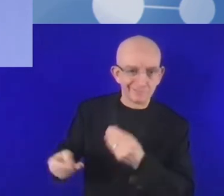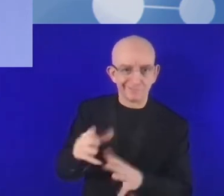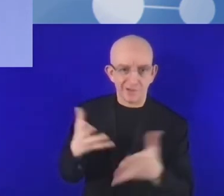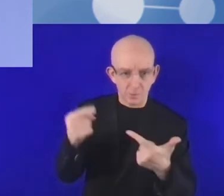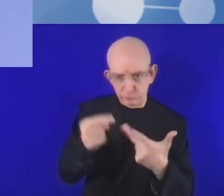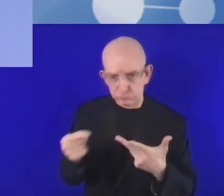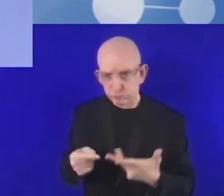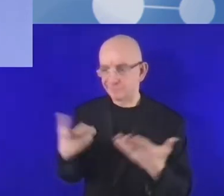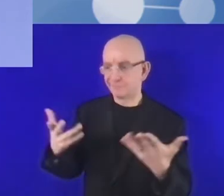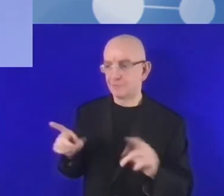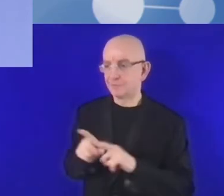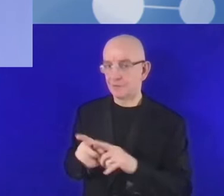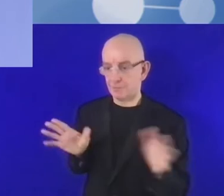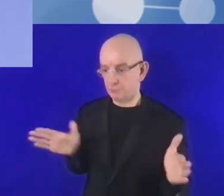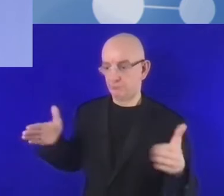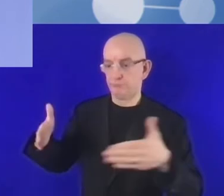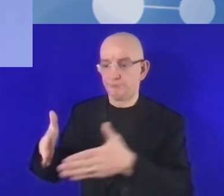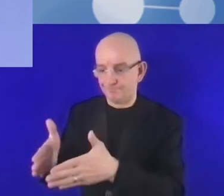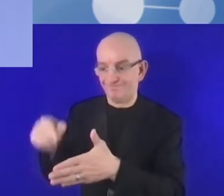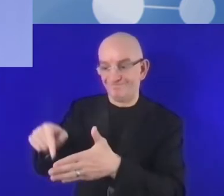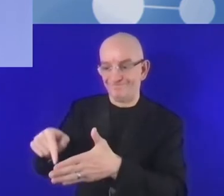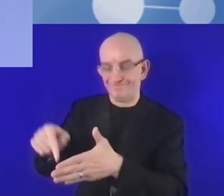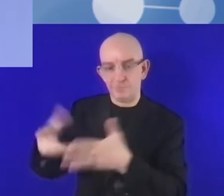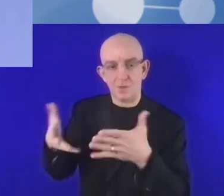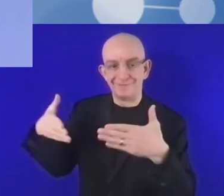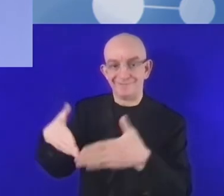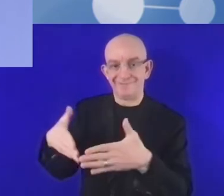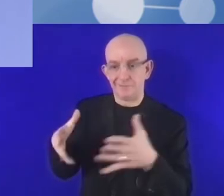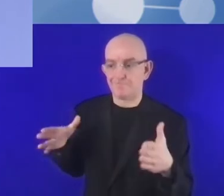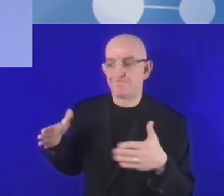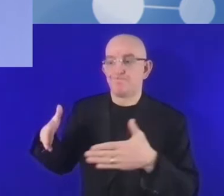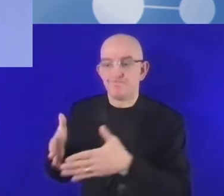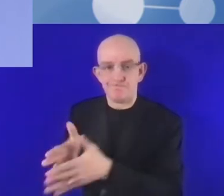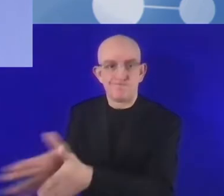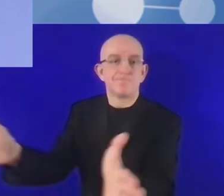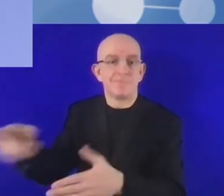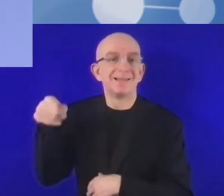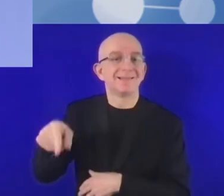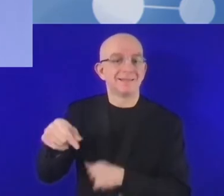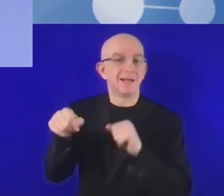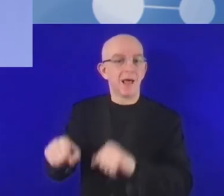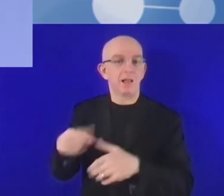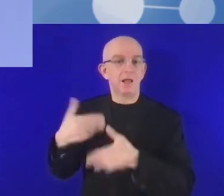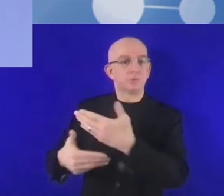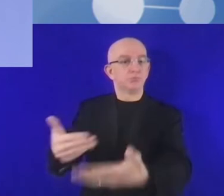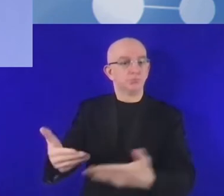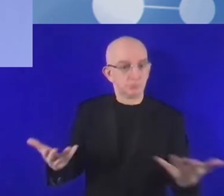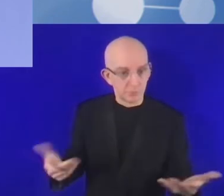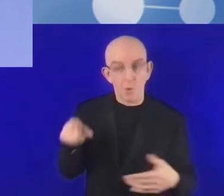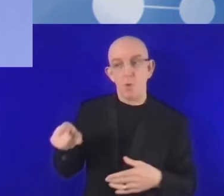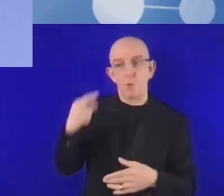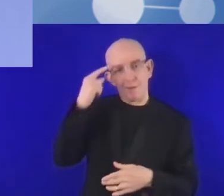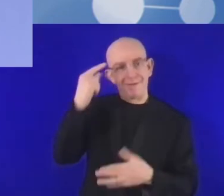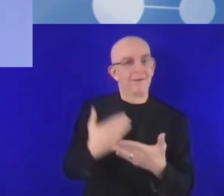颈投资方面，比方说公司的注册问题、新的创新